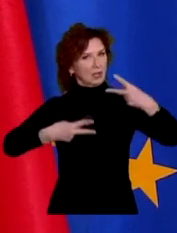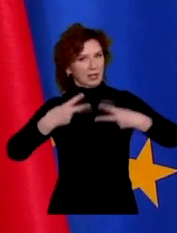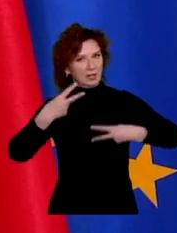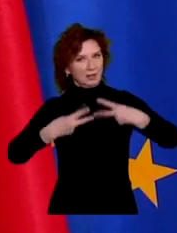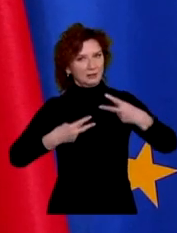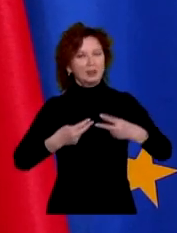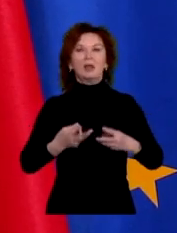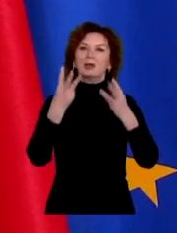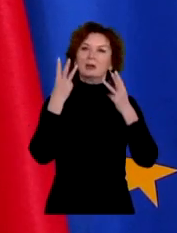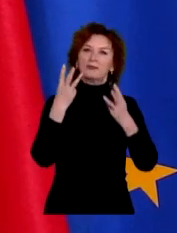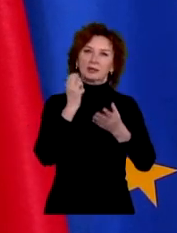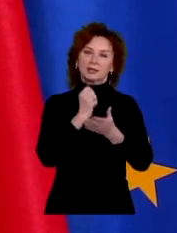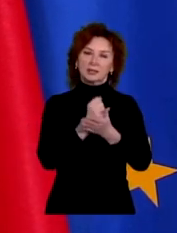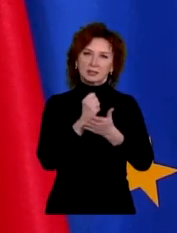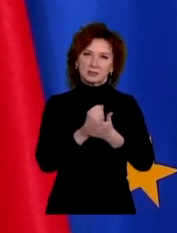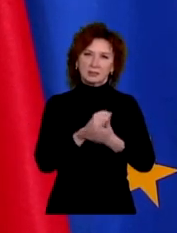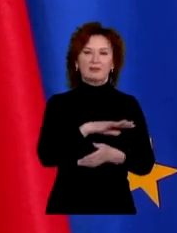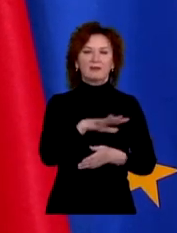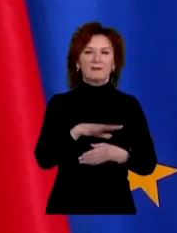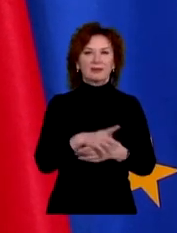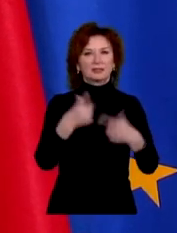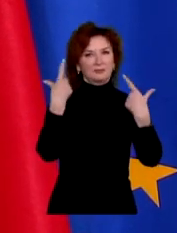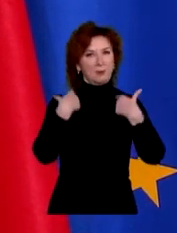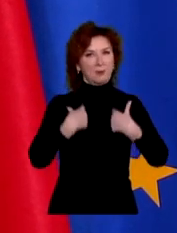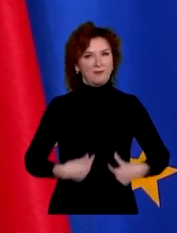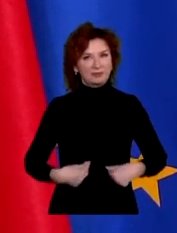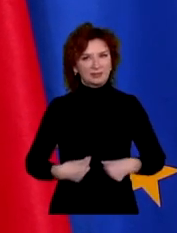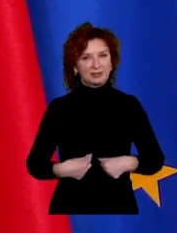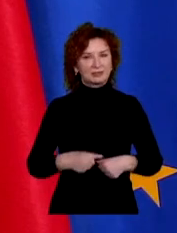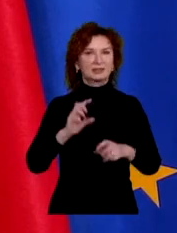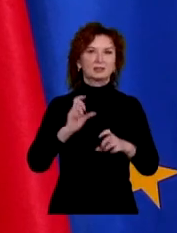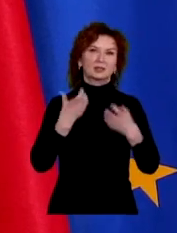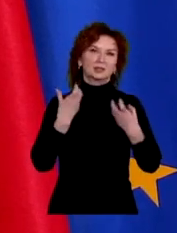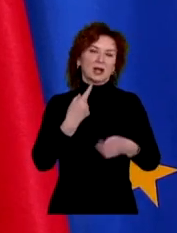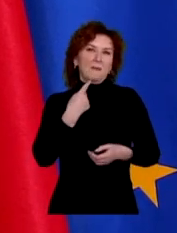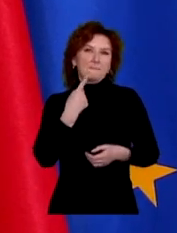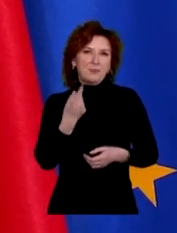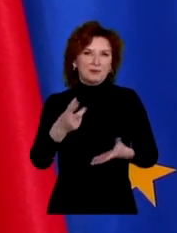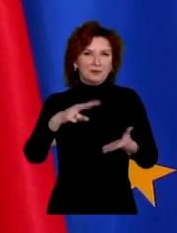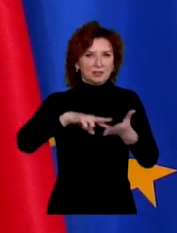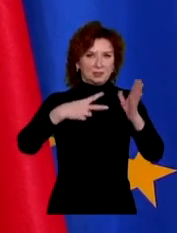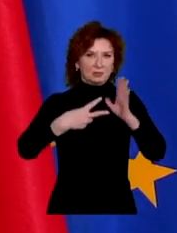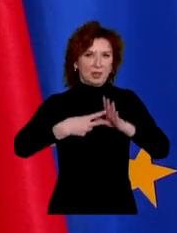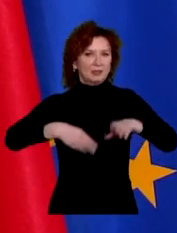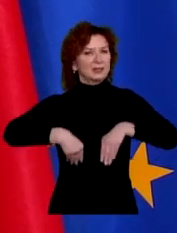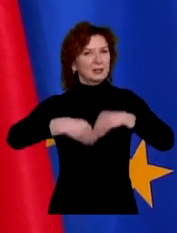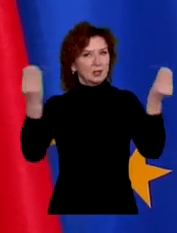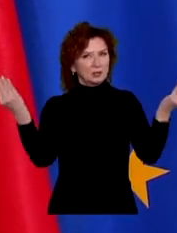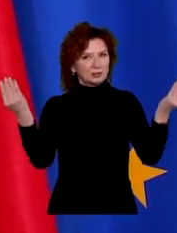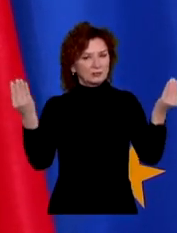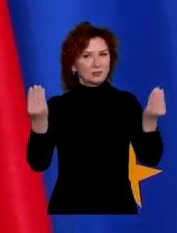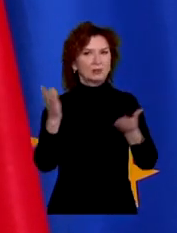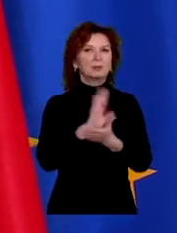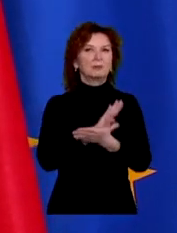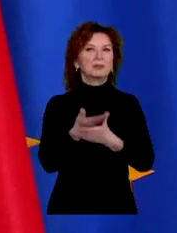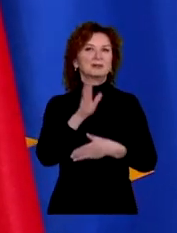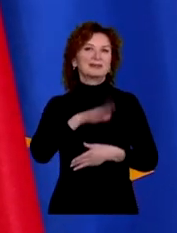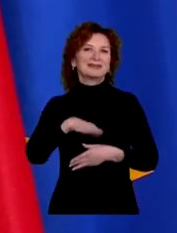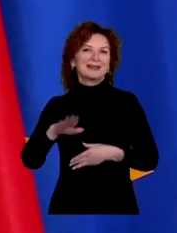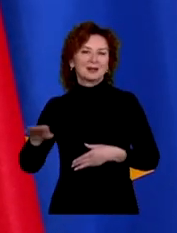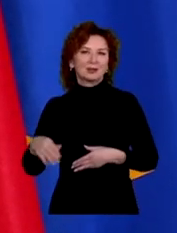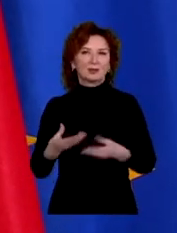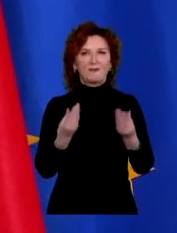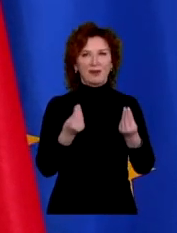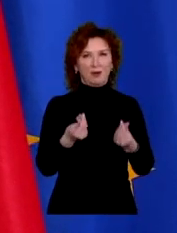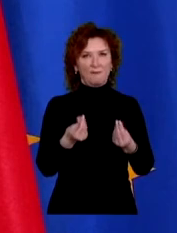warstwie obywatelskiej, o której chciałem powiedzieć, to znaczy plan na rozwój Międzynarodowego Funduszu Wyszehradzkiego, który